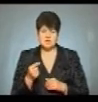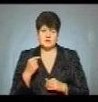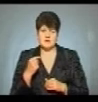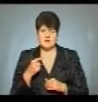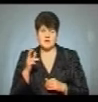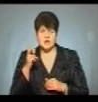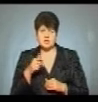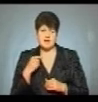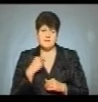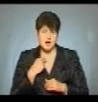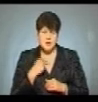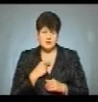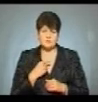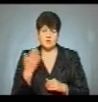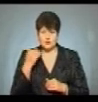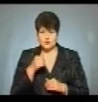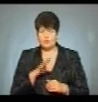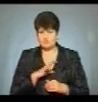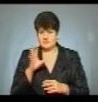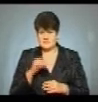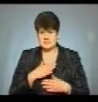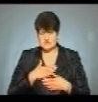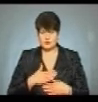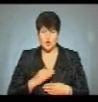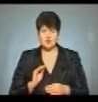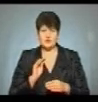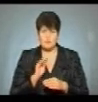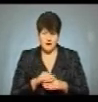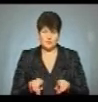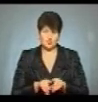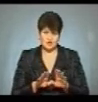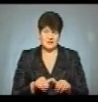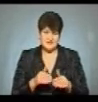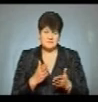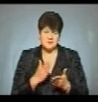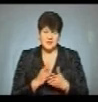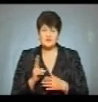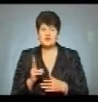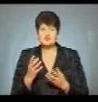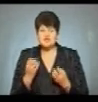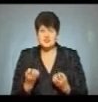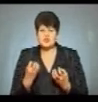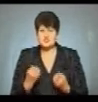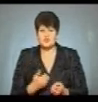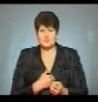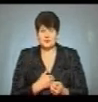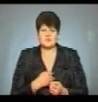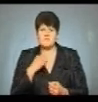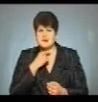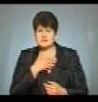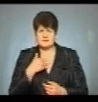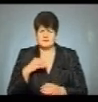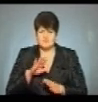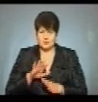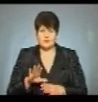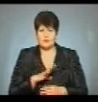Минулого року були всі, ну, всі задоволені. Добавки теж даємо. Є такі, що, наприклад, щось хочуть, є, що, наприклад, не хочуть м'яса, хочуть, наприклад,